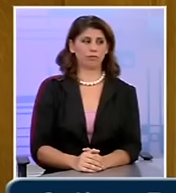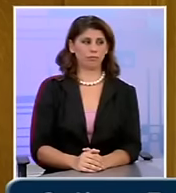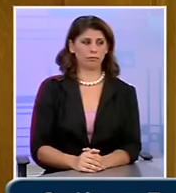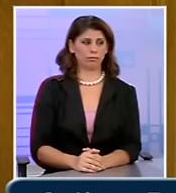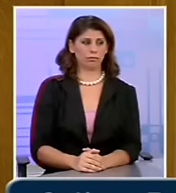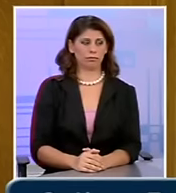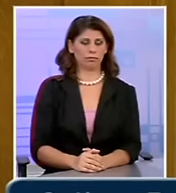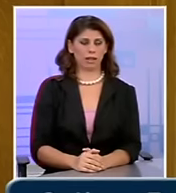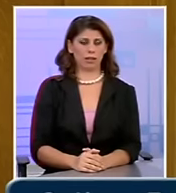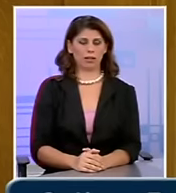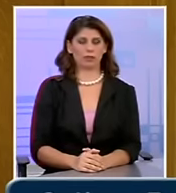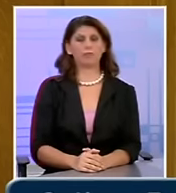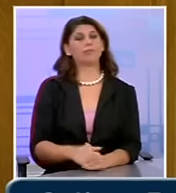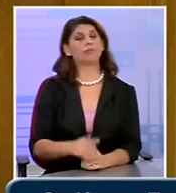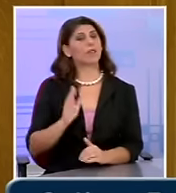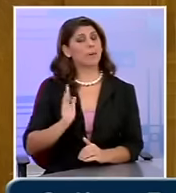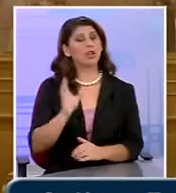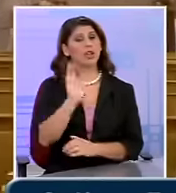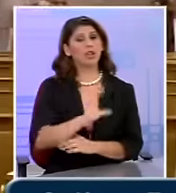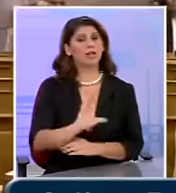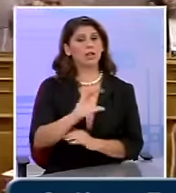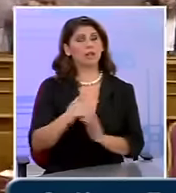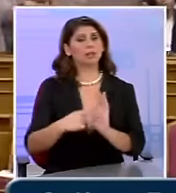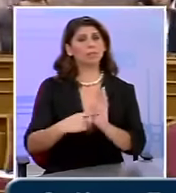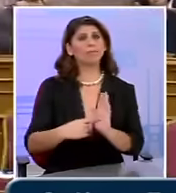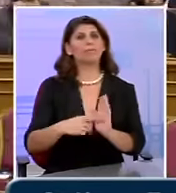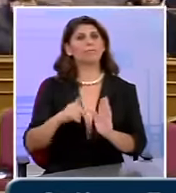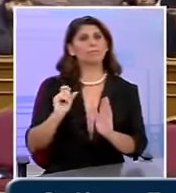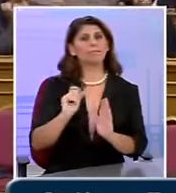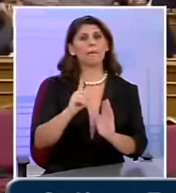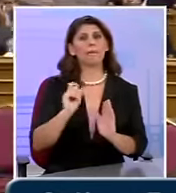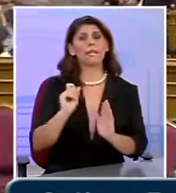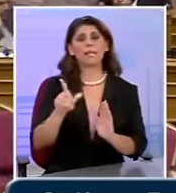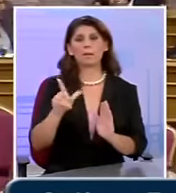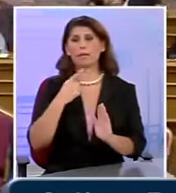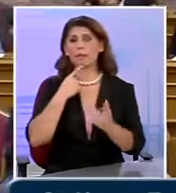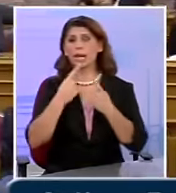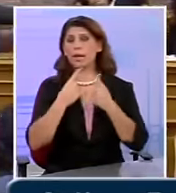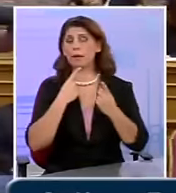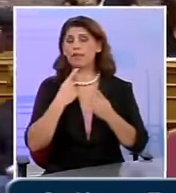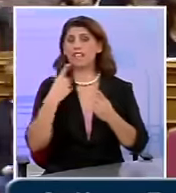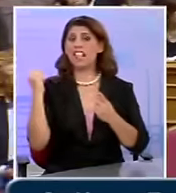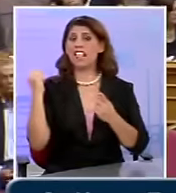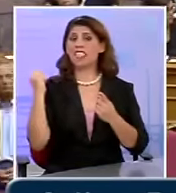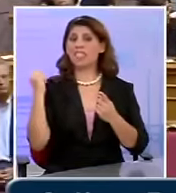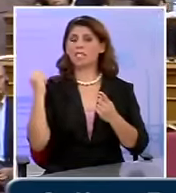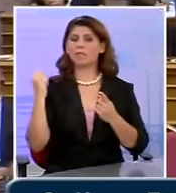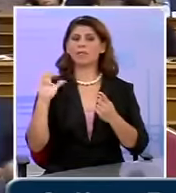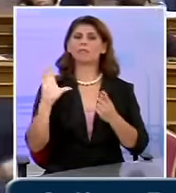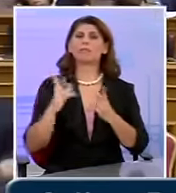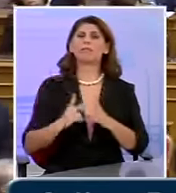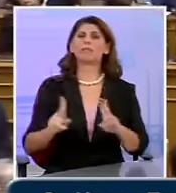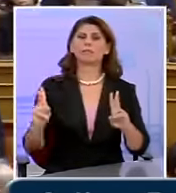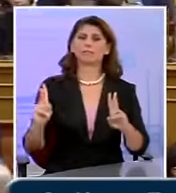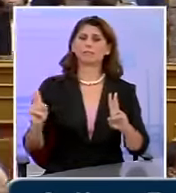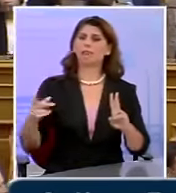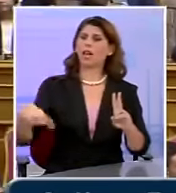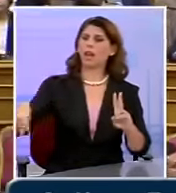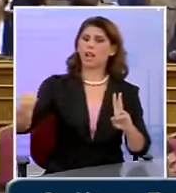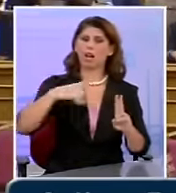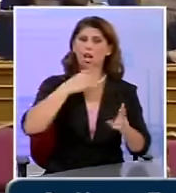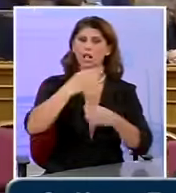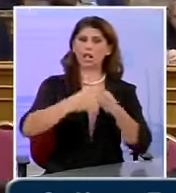μπορεί να μεταφέρει μηνύματα, να μιλήσει δυνατά και να μην αφήνουμε άλλους να μιλάνε εξ